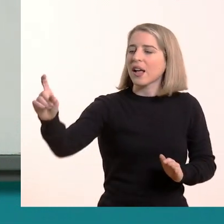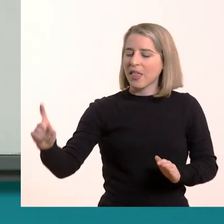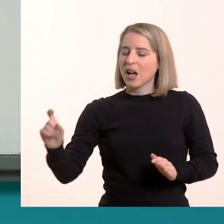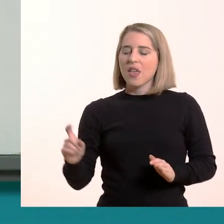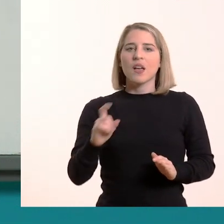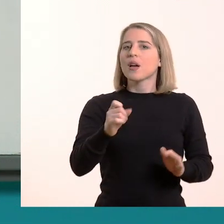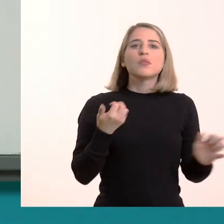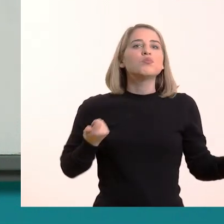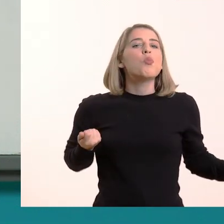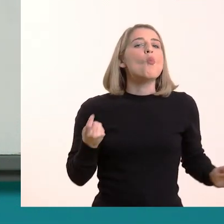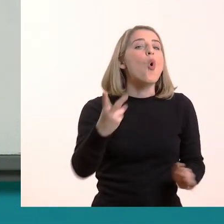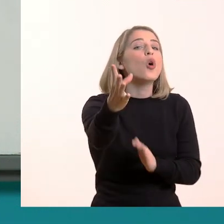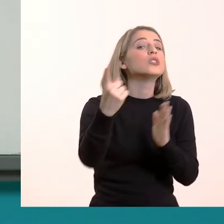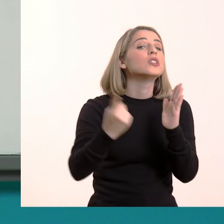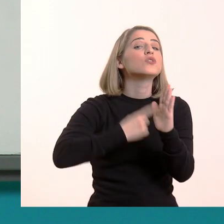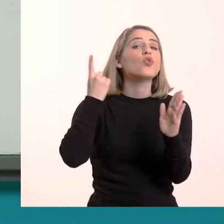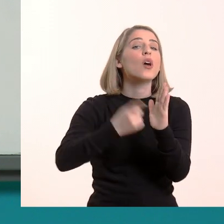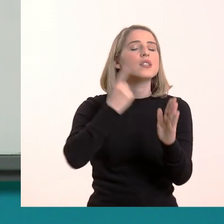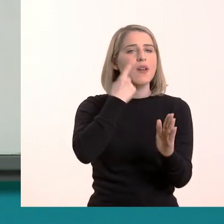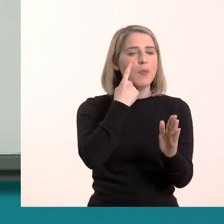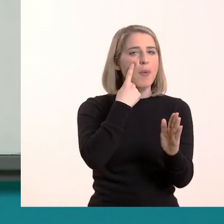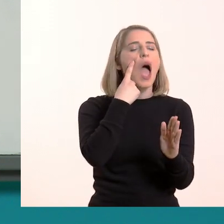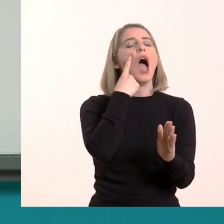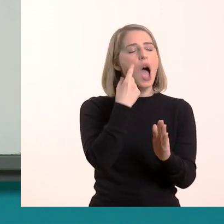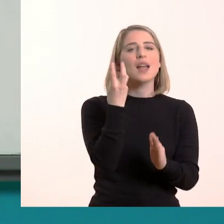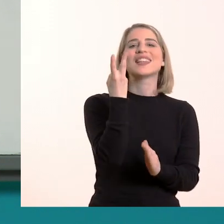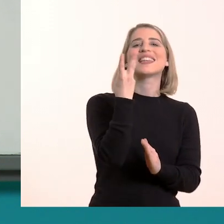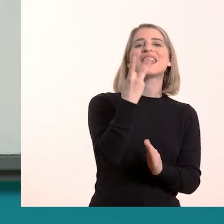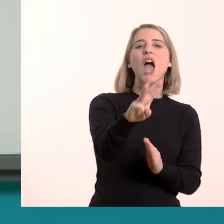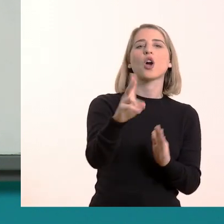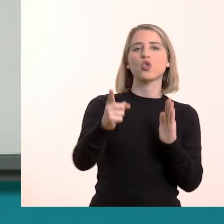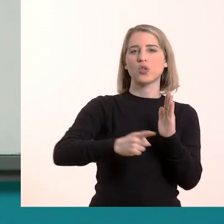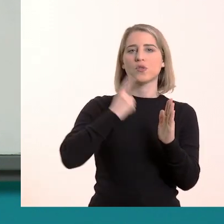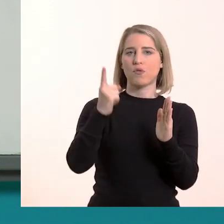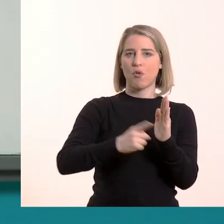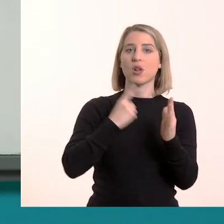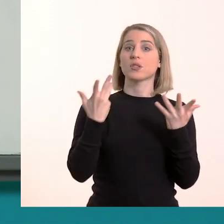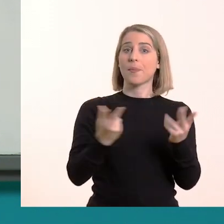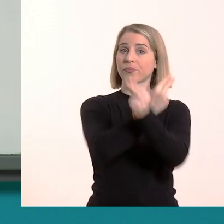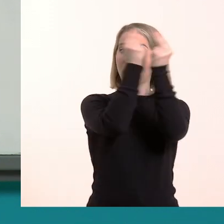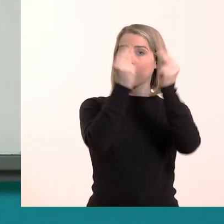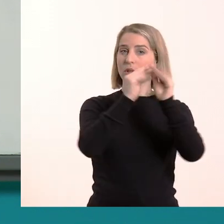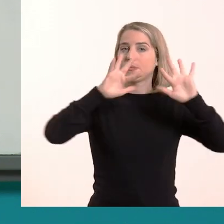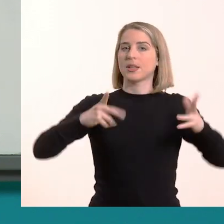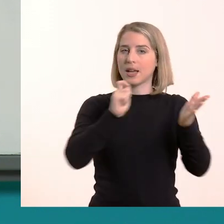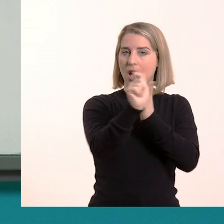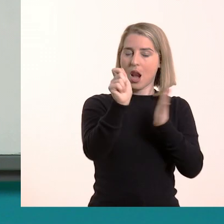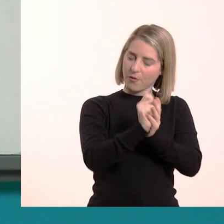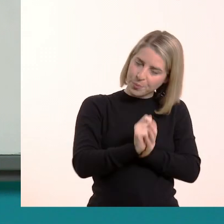Πόσες φορές βλέπουμε 10, 10, 10 σοκολάτες? 300 φορές. Άρα λέμε 300